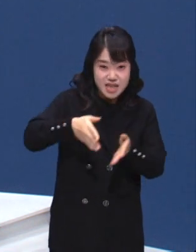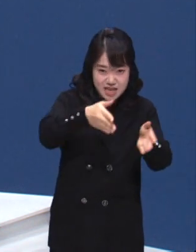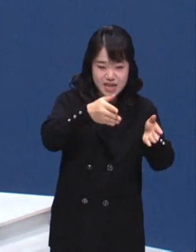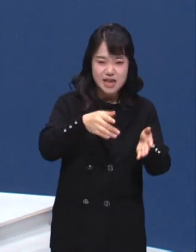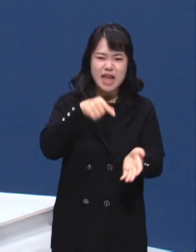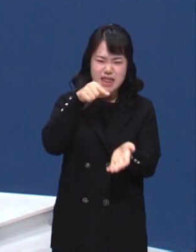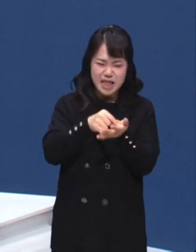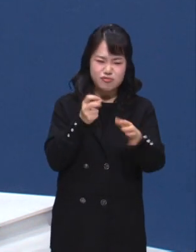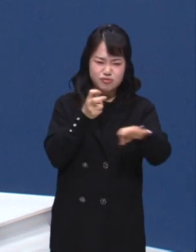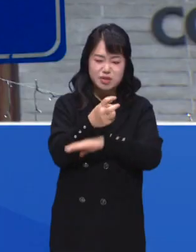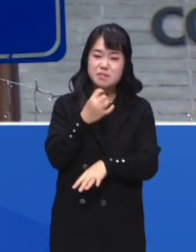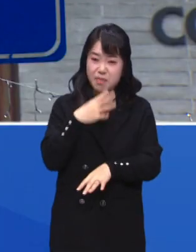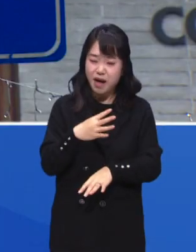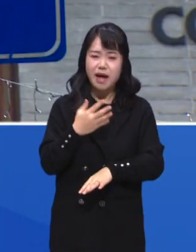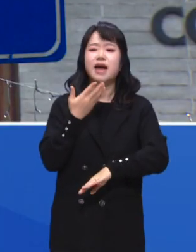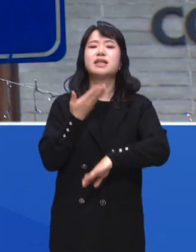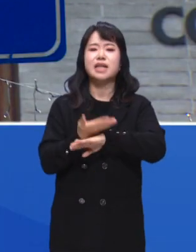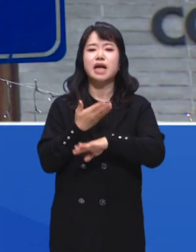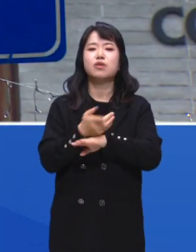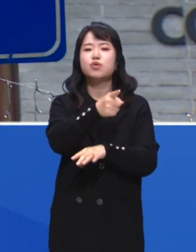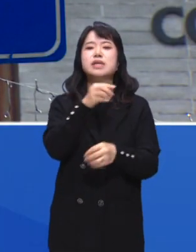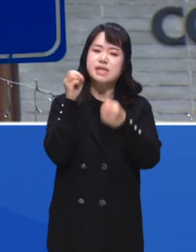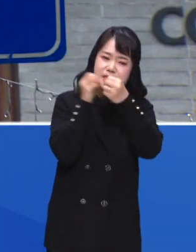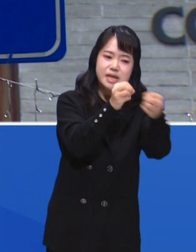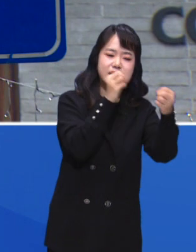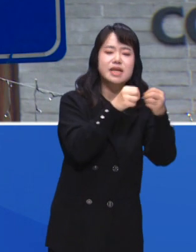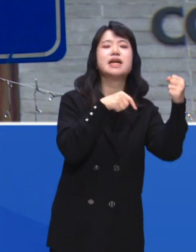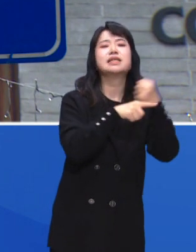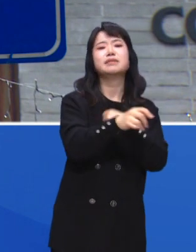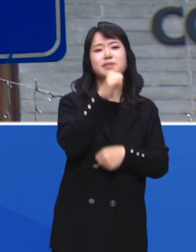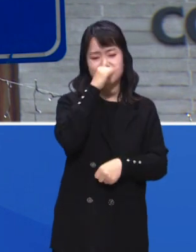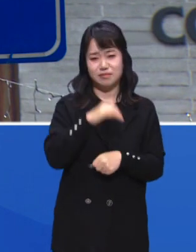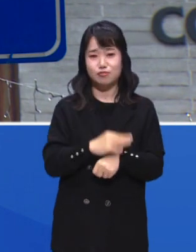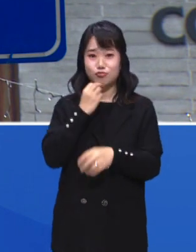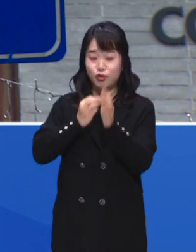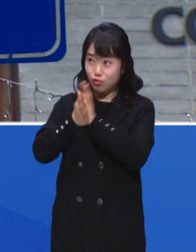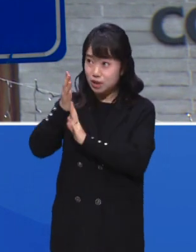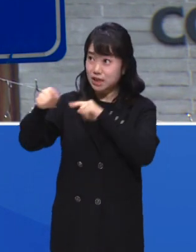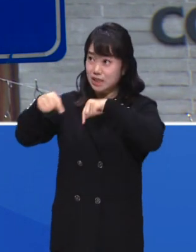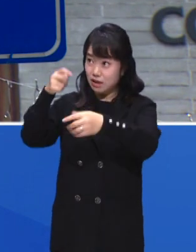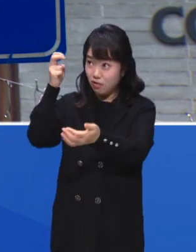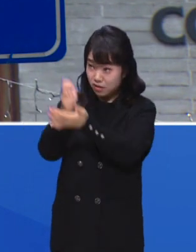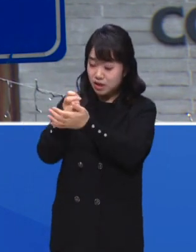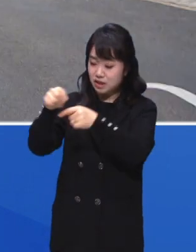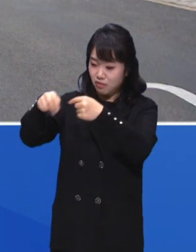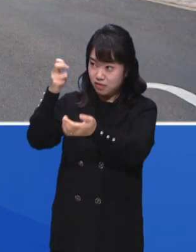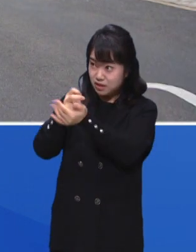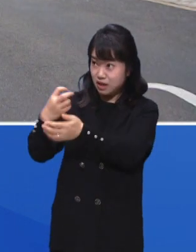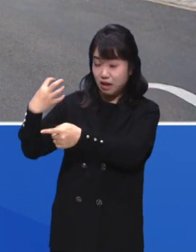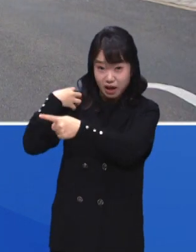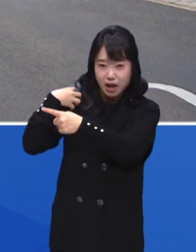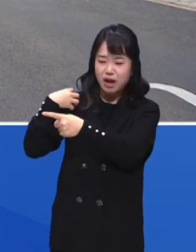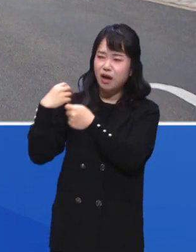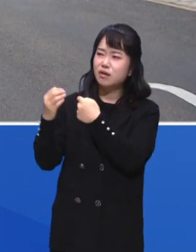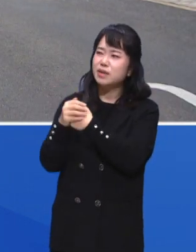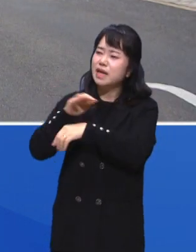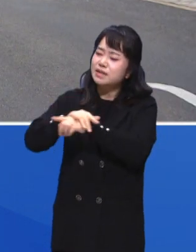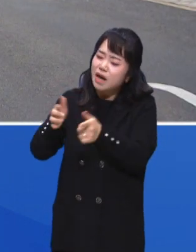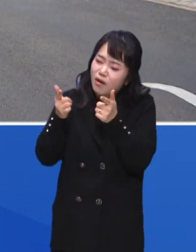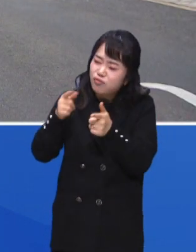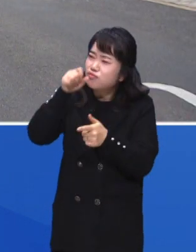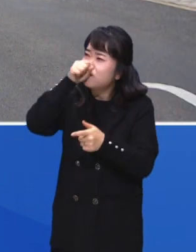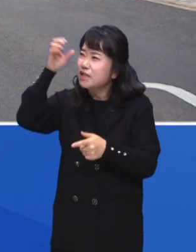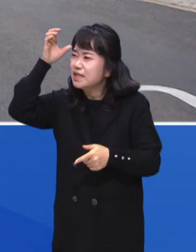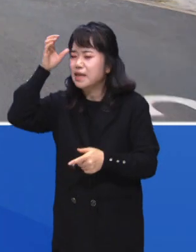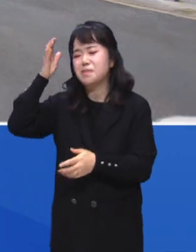검토와 또 신중한 접근을 했어야 되지 않을까 서울시에서 책임지는 정책인만큼 좀 조정자 역할을 해주길 바랬는데